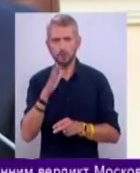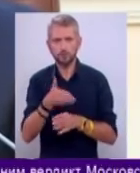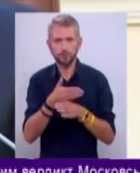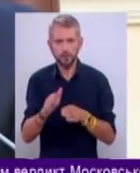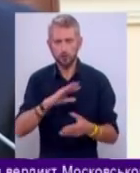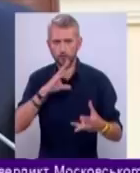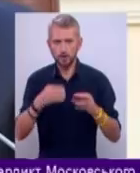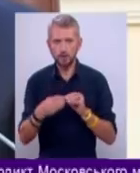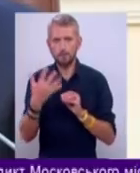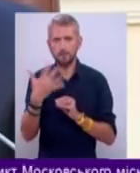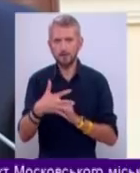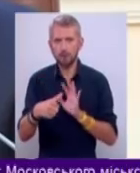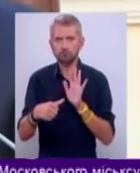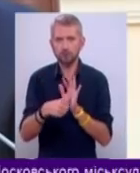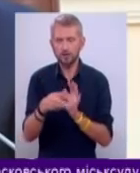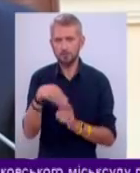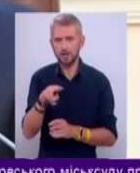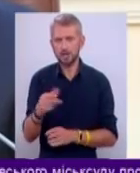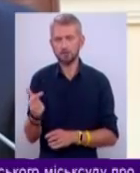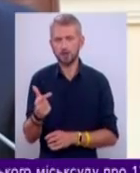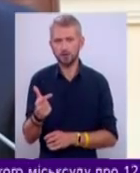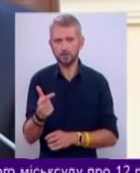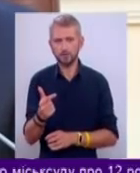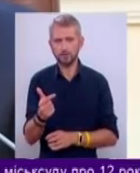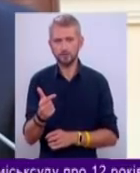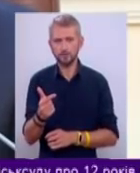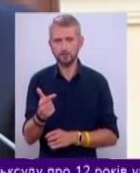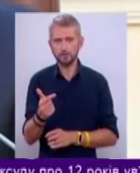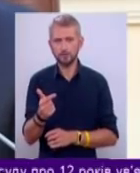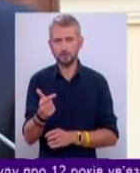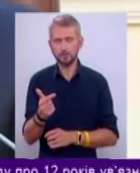сумі 56 мільярдів